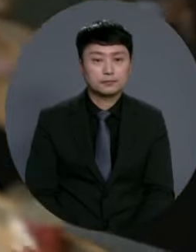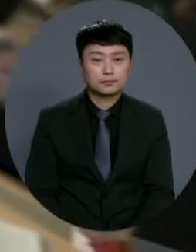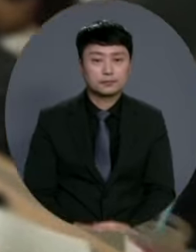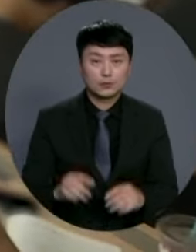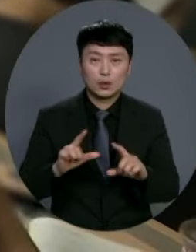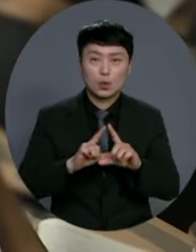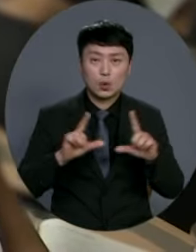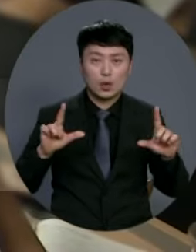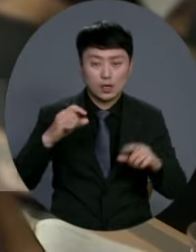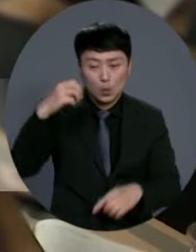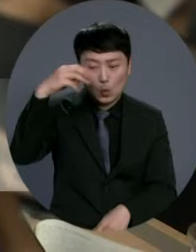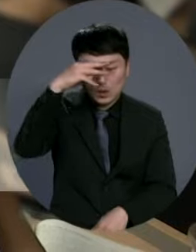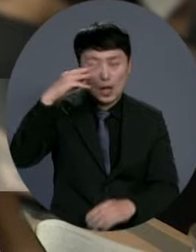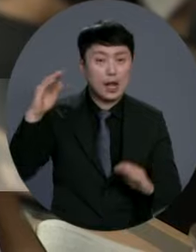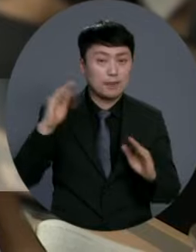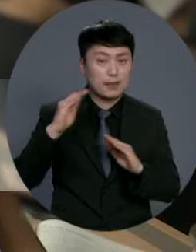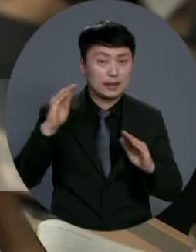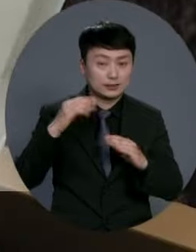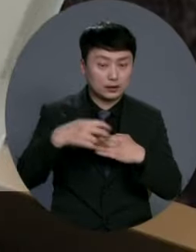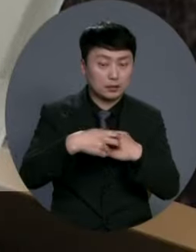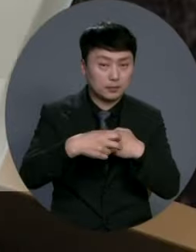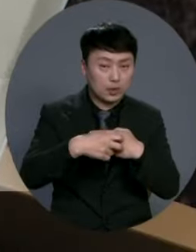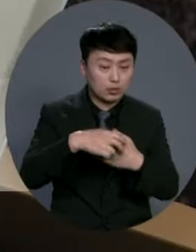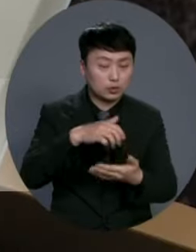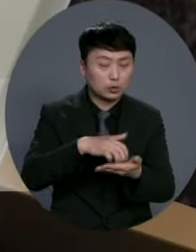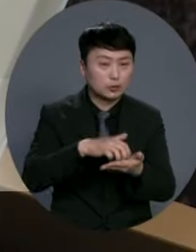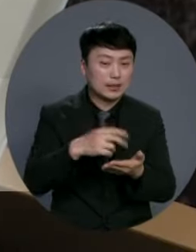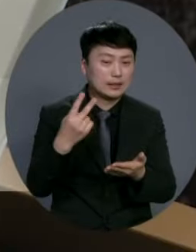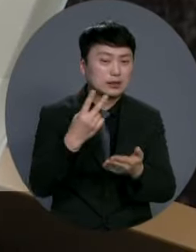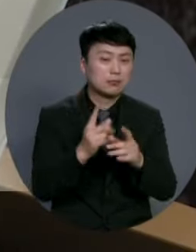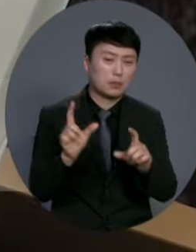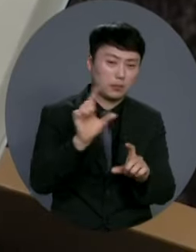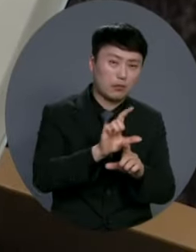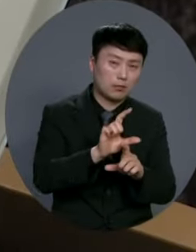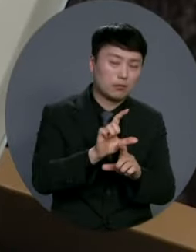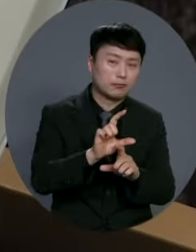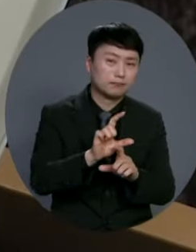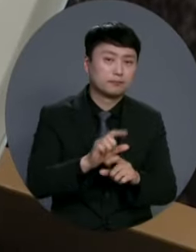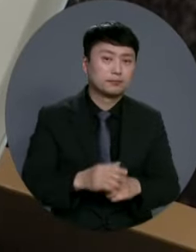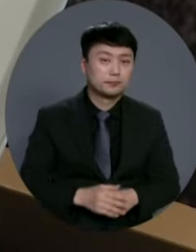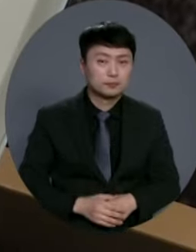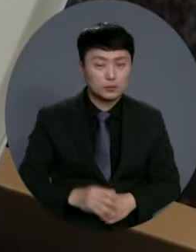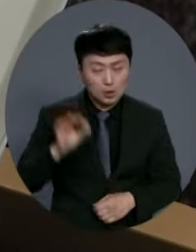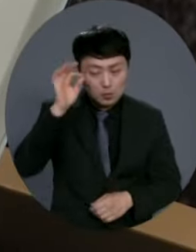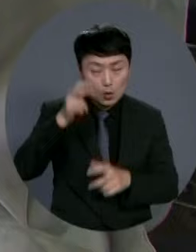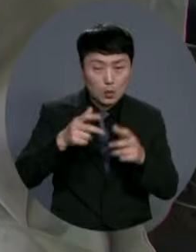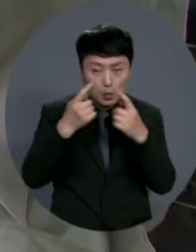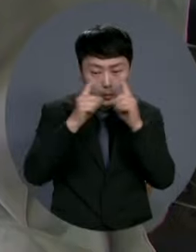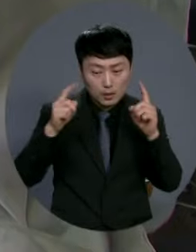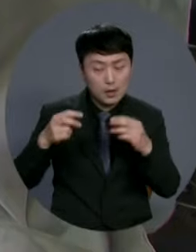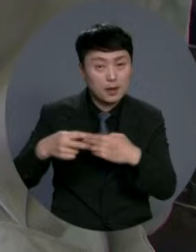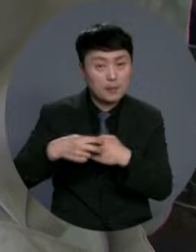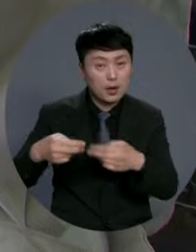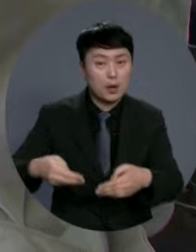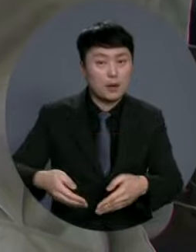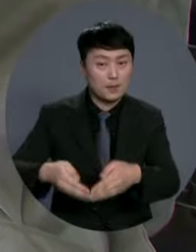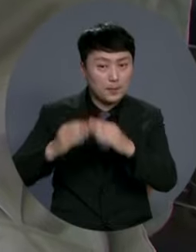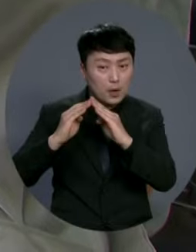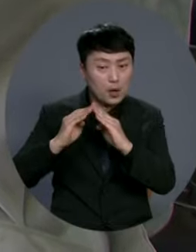올해 고3이 되는 수험생부터 의대 정원은 2천 명 더 늘어납니다. 하지만 포스텍 의대 신설을 추진 중인